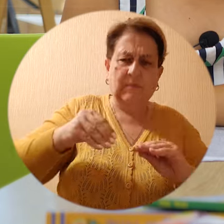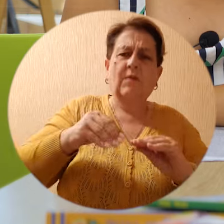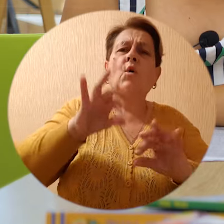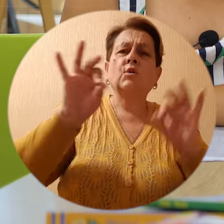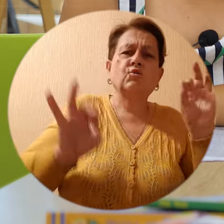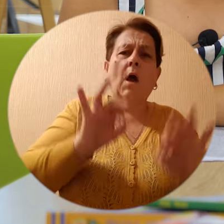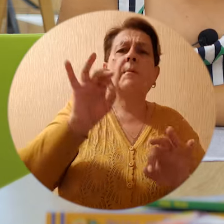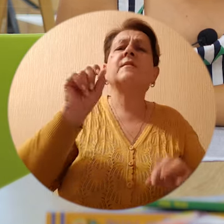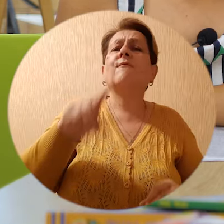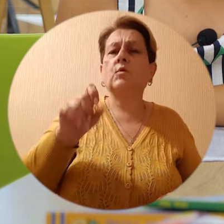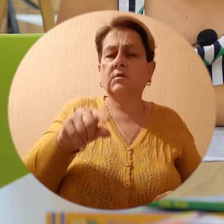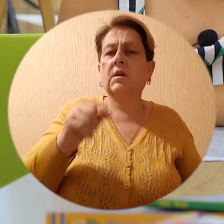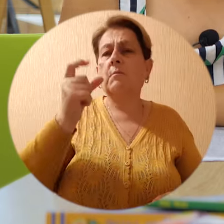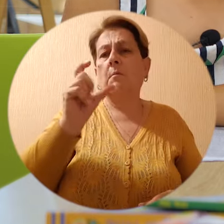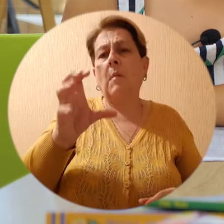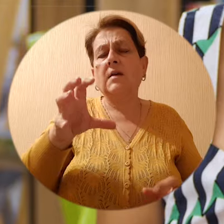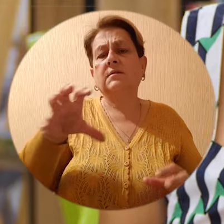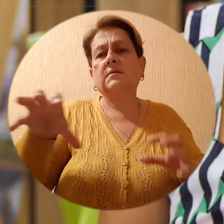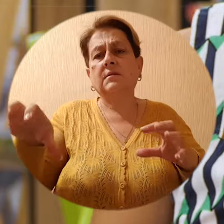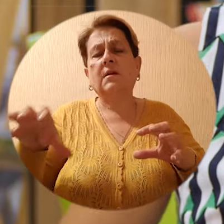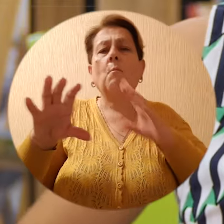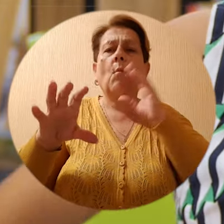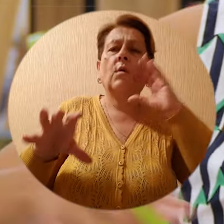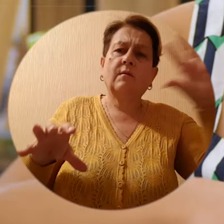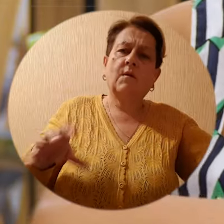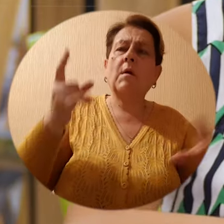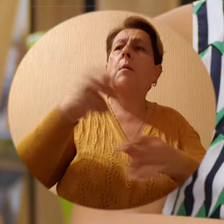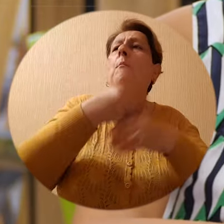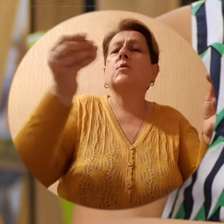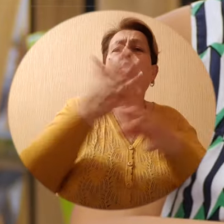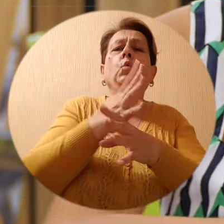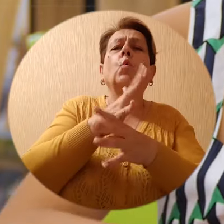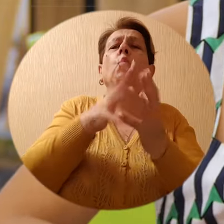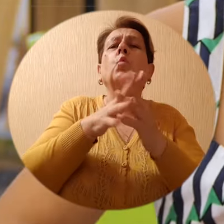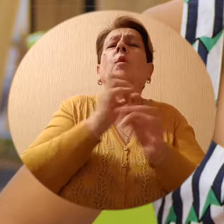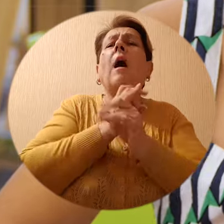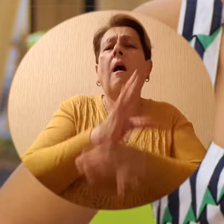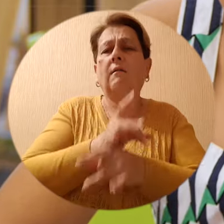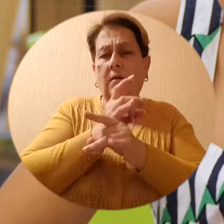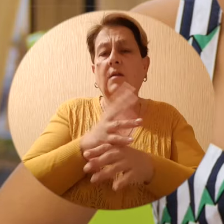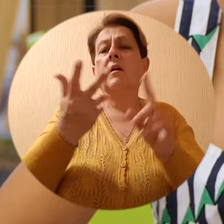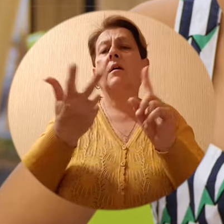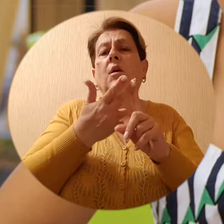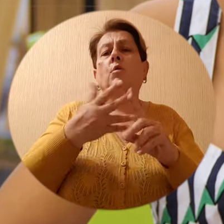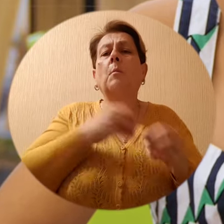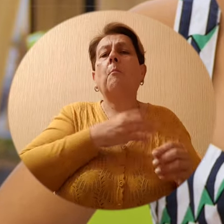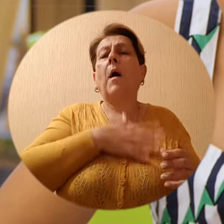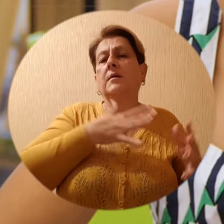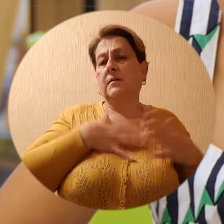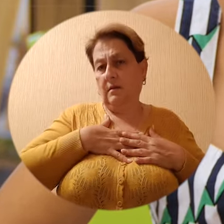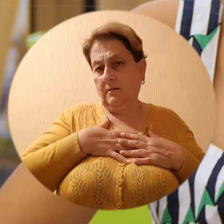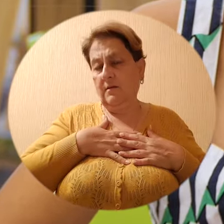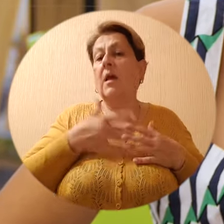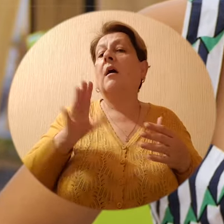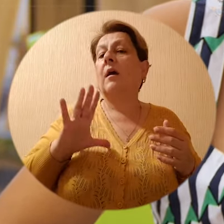և չափեց ոսկին, մի մասը տարավ հորն ու մորը տվեց, մյուսը բաժանեց գյուղի աղքատներին, երրորդը պահեց